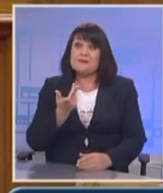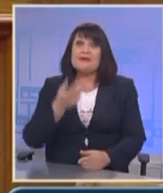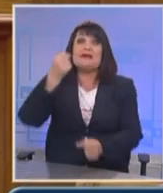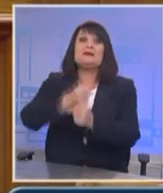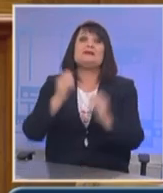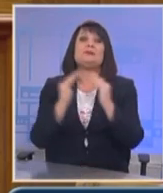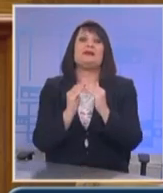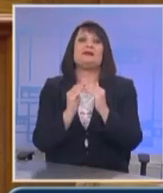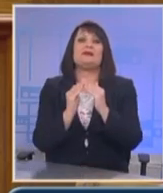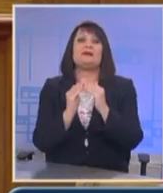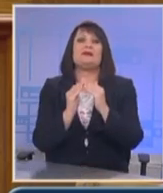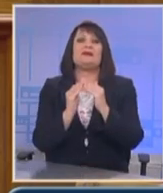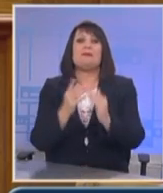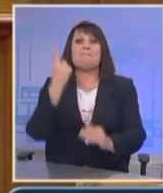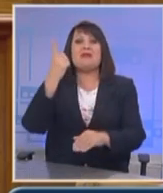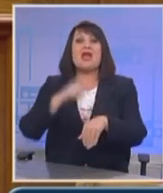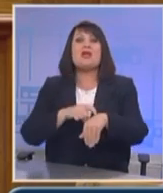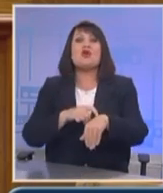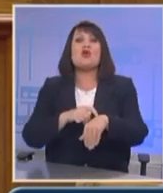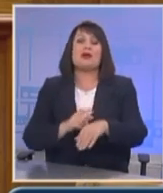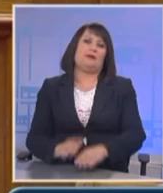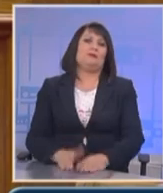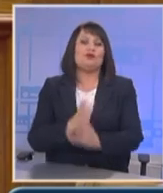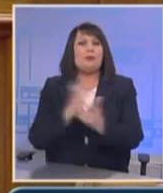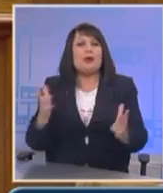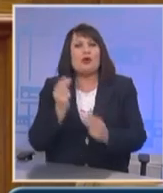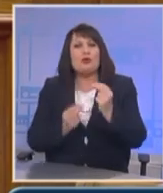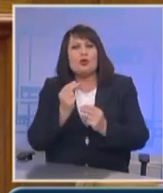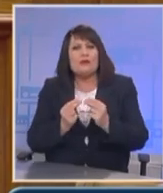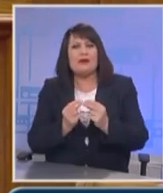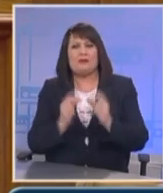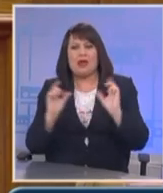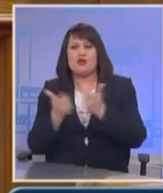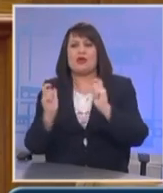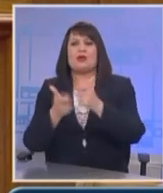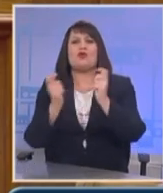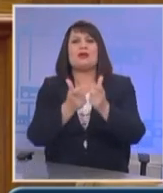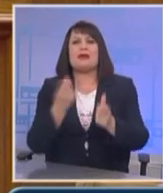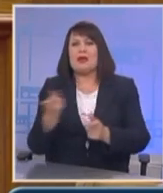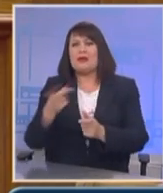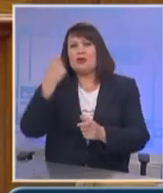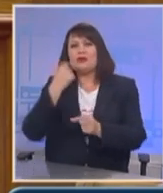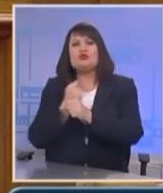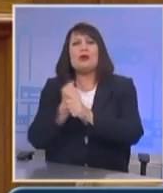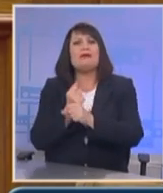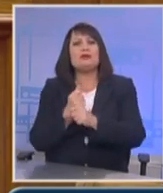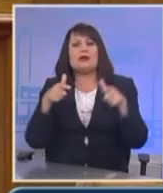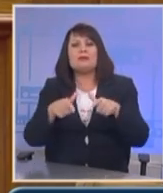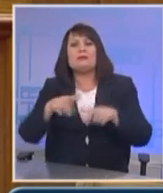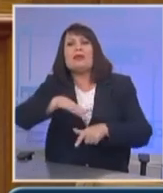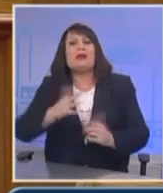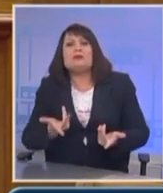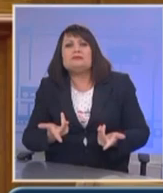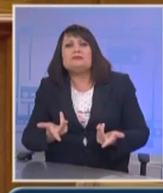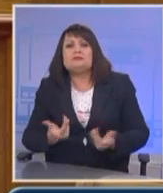σπίτι. Και αυτό αποτελεί τεράστιο πρόβλημα στα σπίτια που δουλεύουν και οι δύο γονείς.